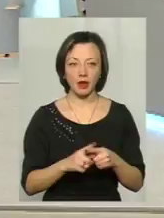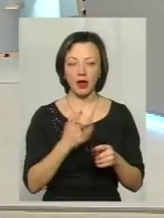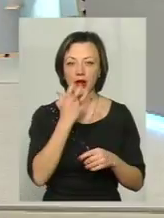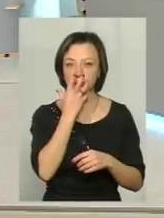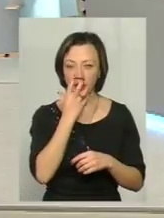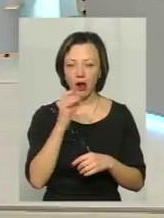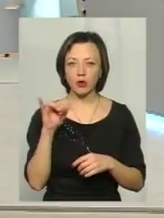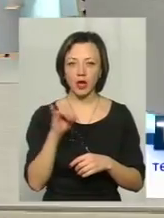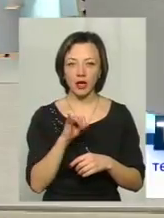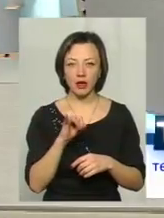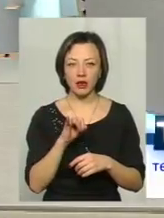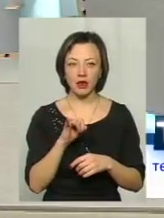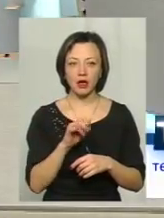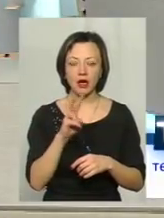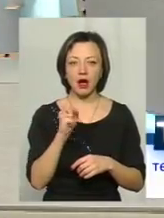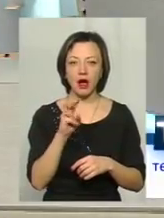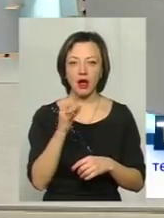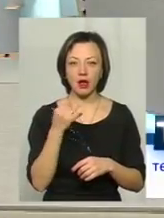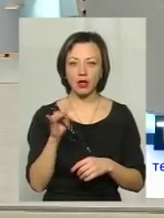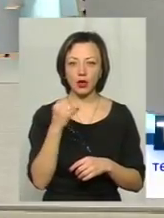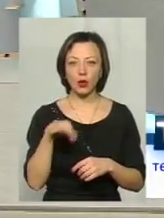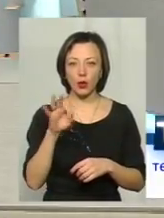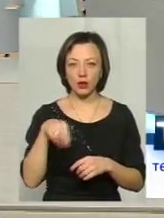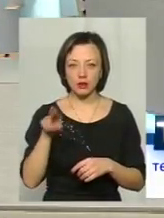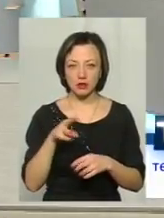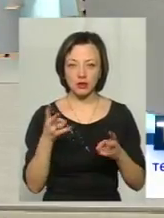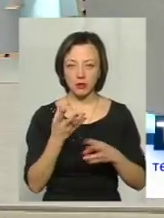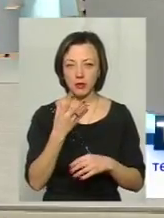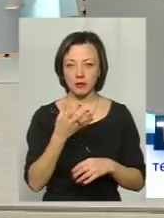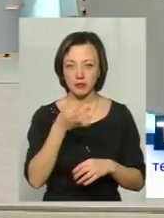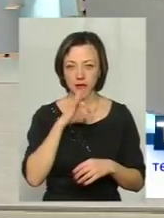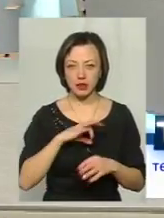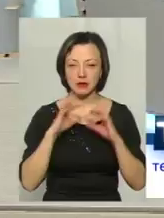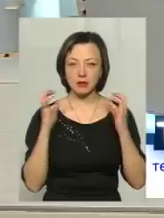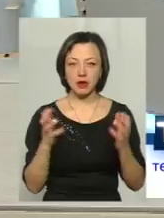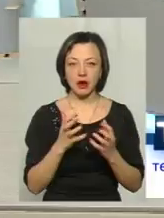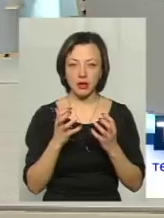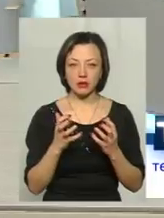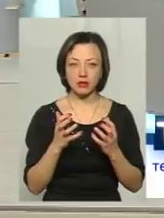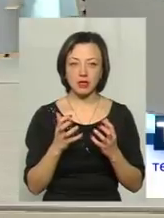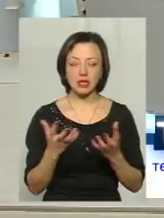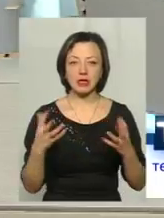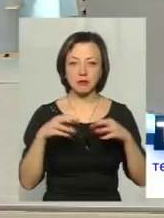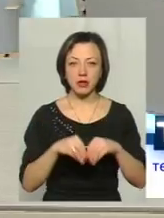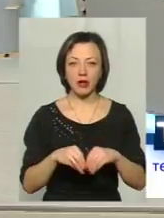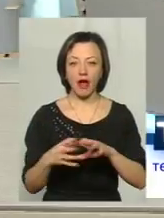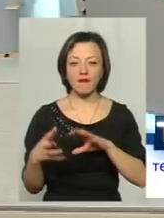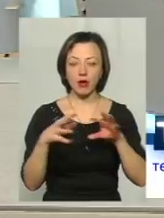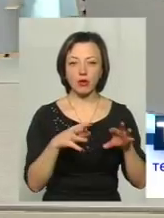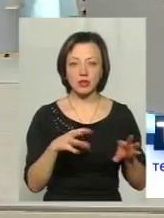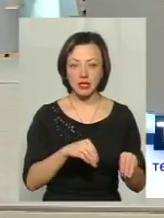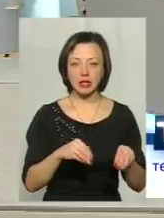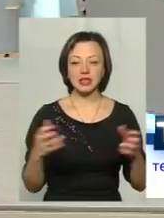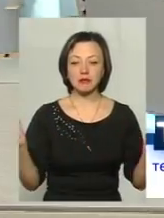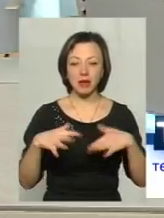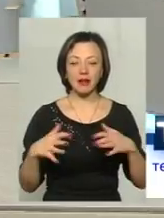респіратори, і калій-йод, який треба приймати у разі повищеної радіоактивності, вони зберігаються на збірних евакуаційних пунктах. Люди прибувають на збірний